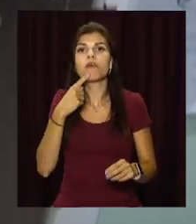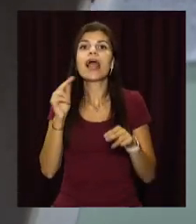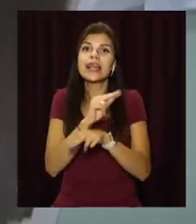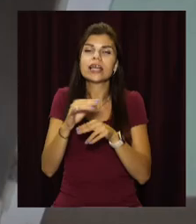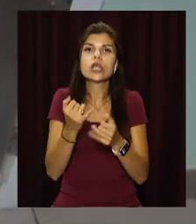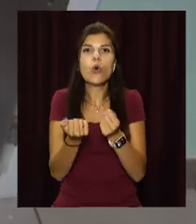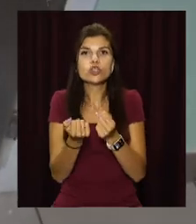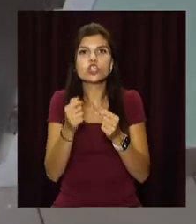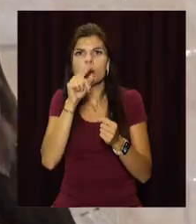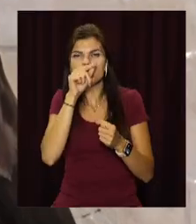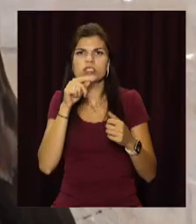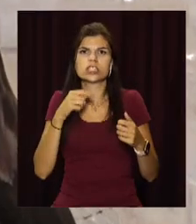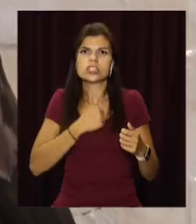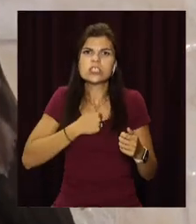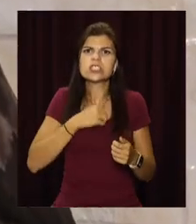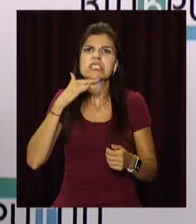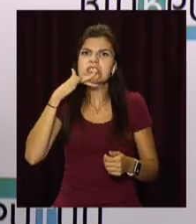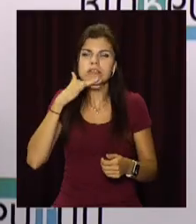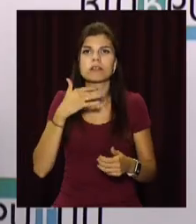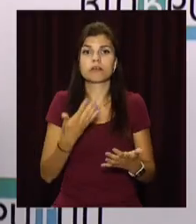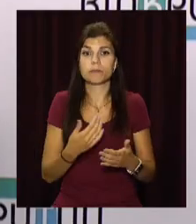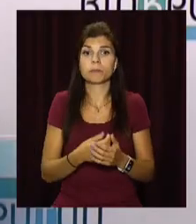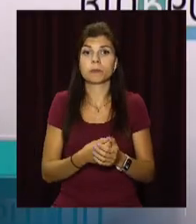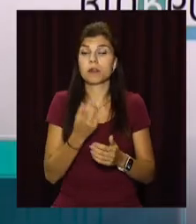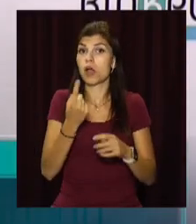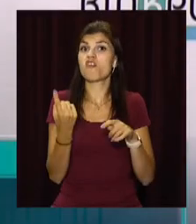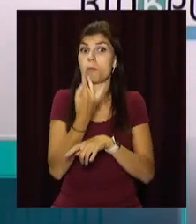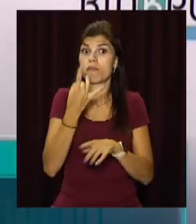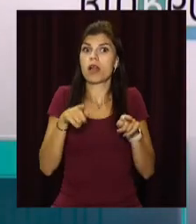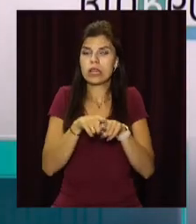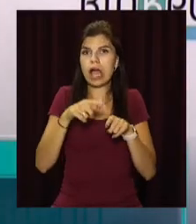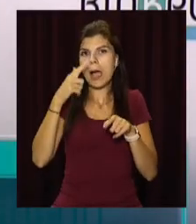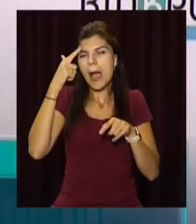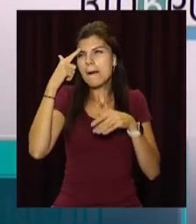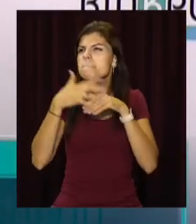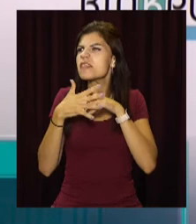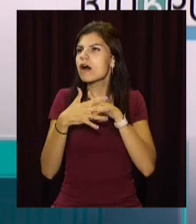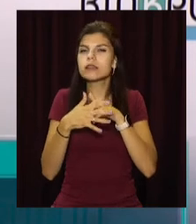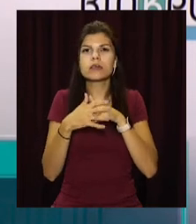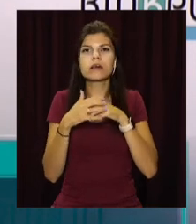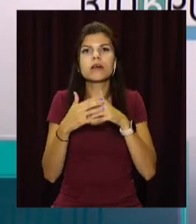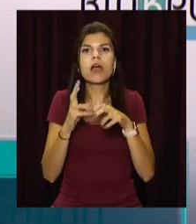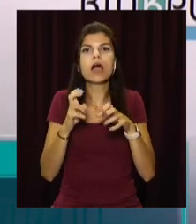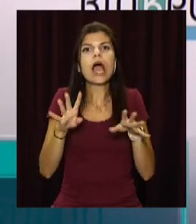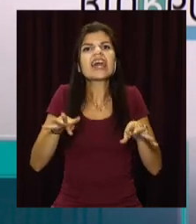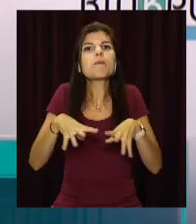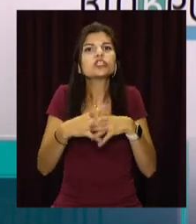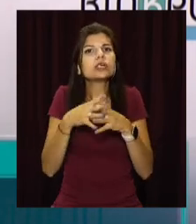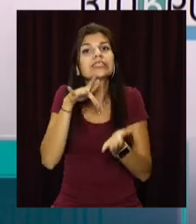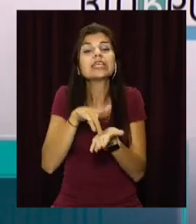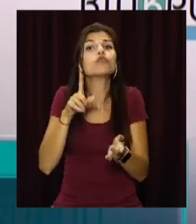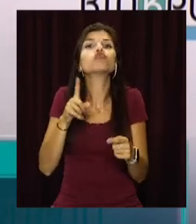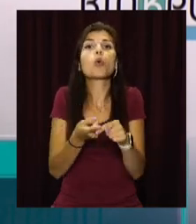та утримання хижих птиць та звірів. Впервые введено такое понятие, как, в принципе, реабилитационный центр, что